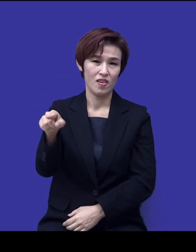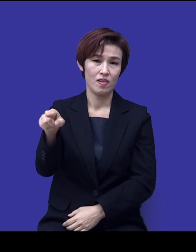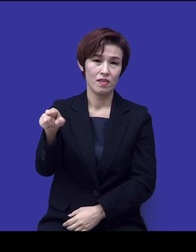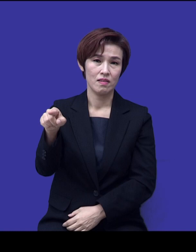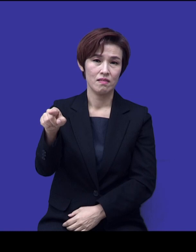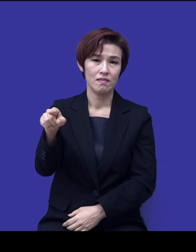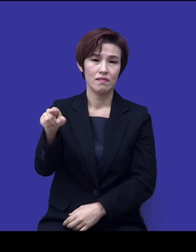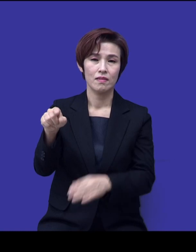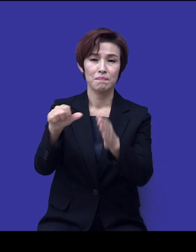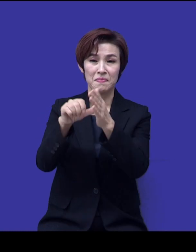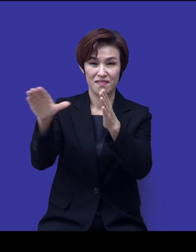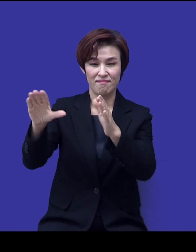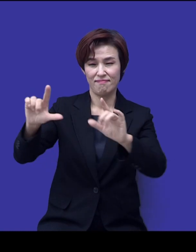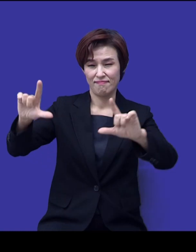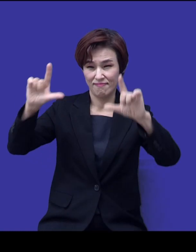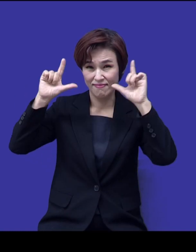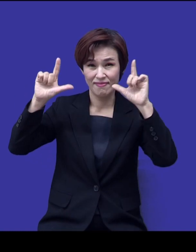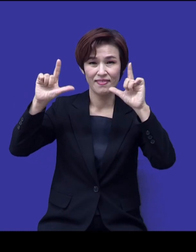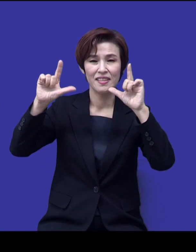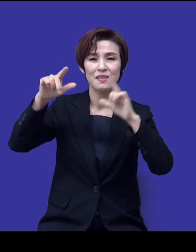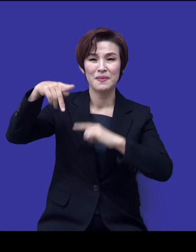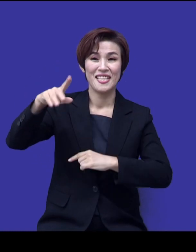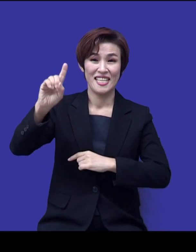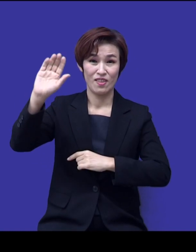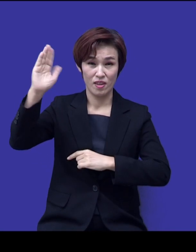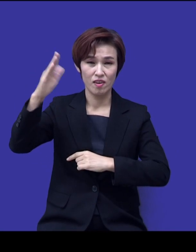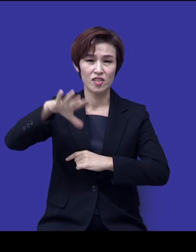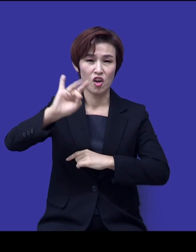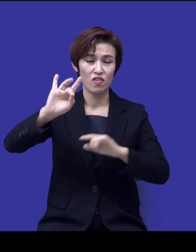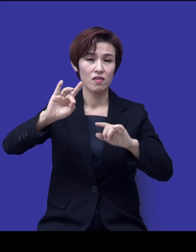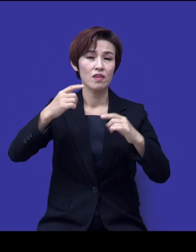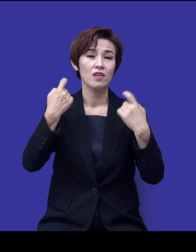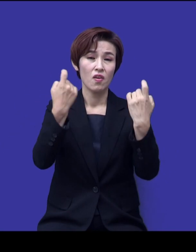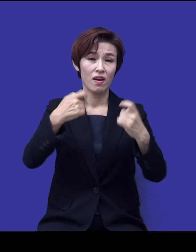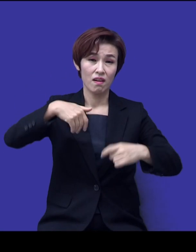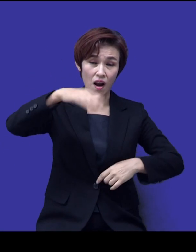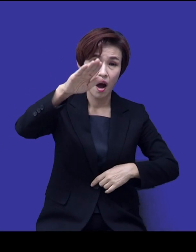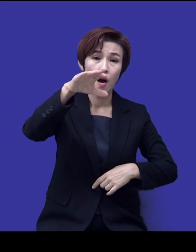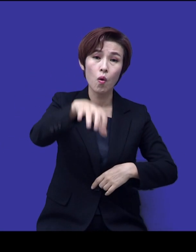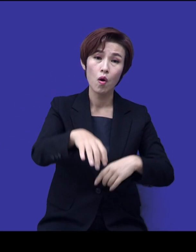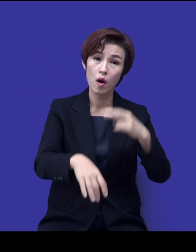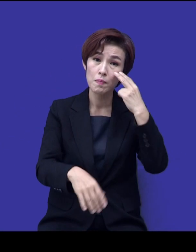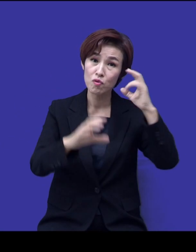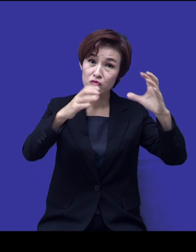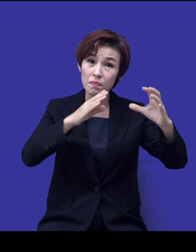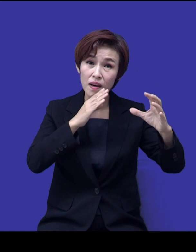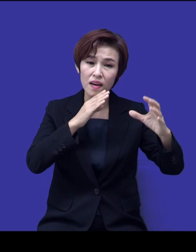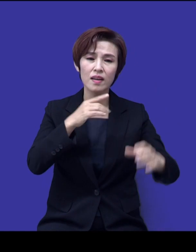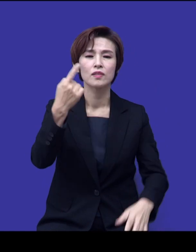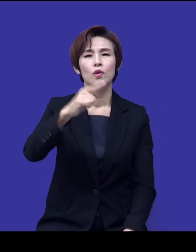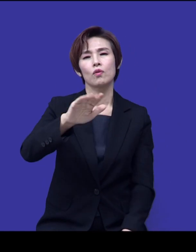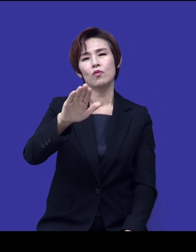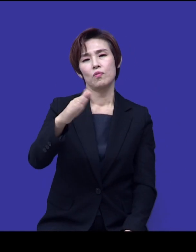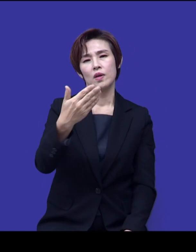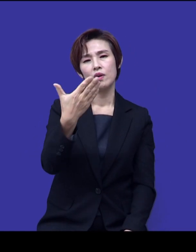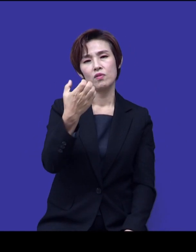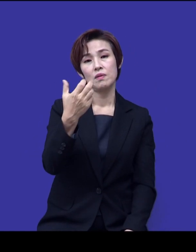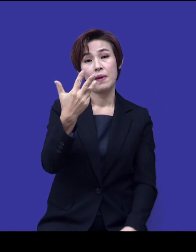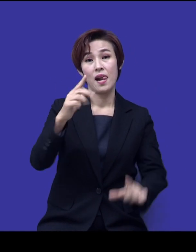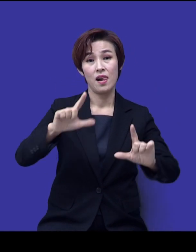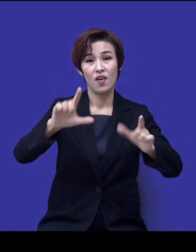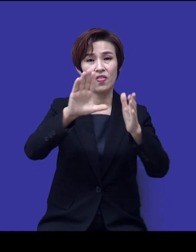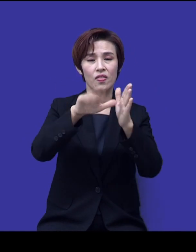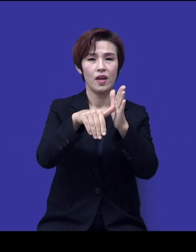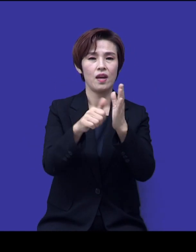첫 여행을 이제 예. 미국으로 가신 건가요? 어떤 일이 있으셨던 거예요? 이제 1998년도에 저희 집사람이